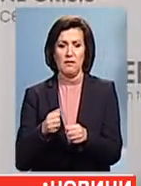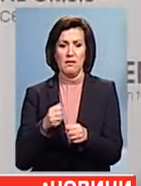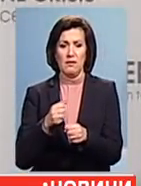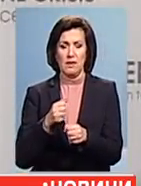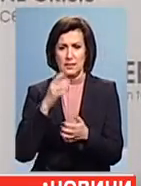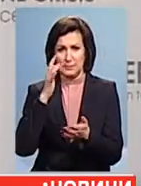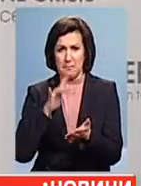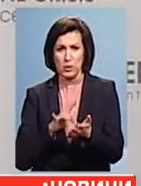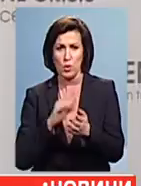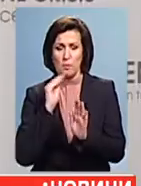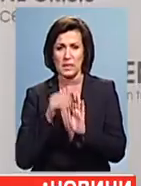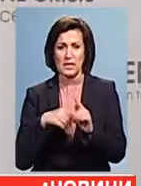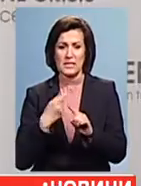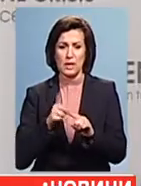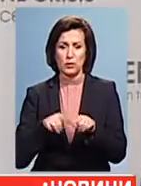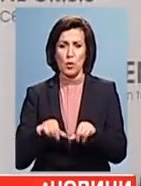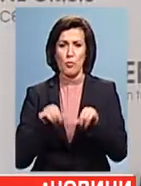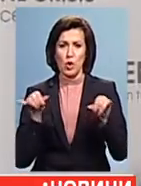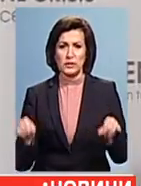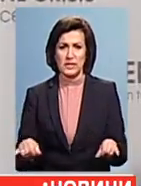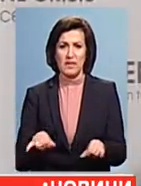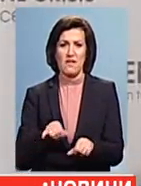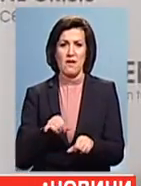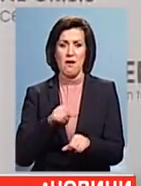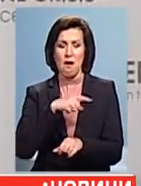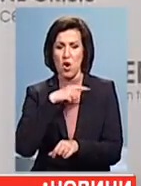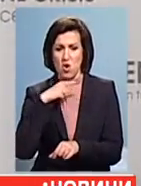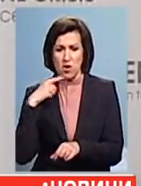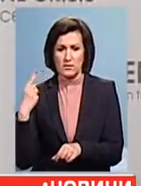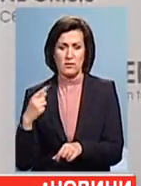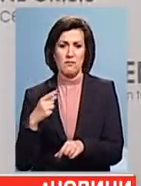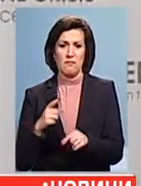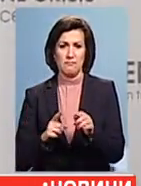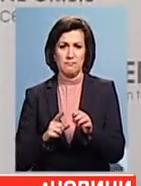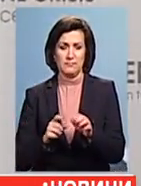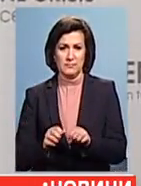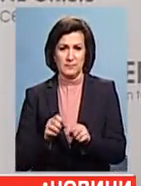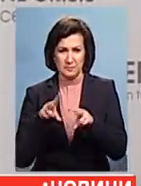метою прикриття цього посиленого групування росіяни виставили димову завісу.